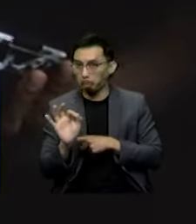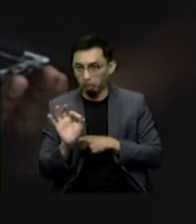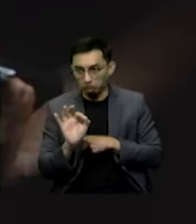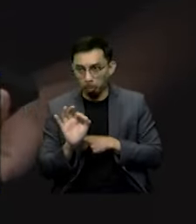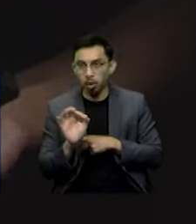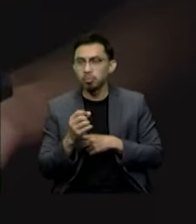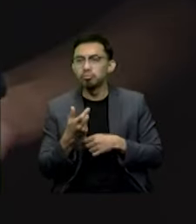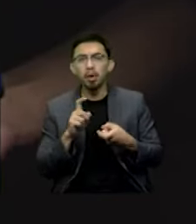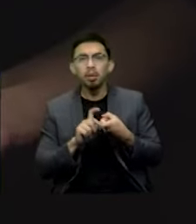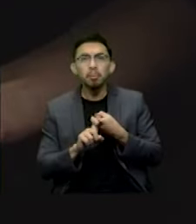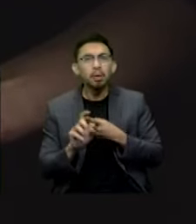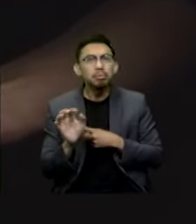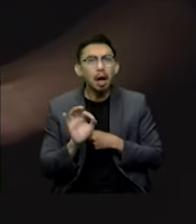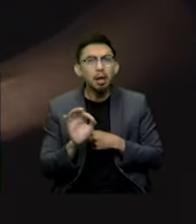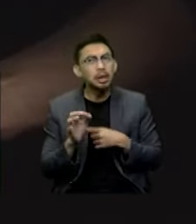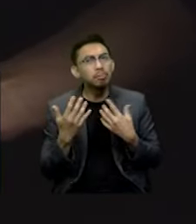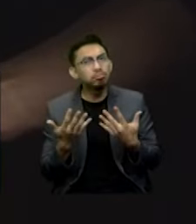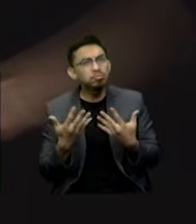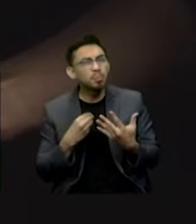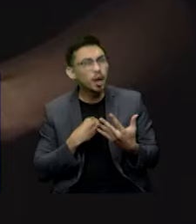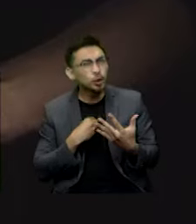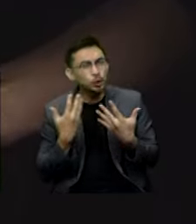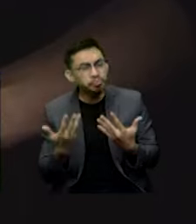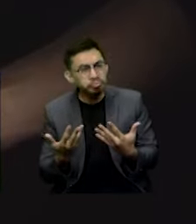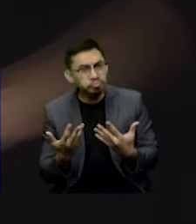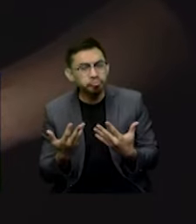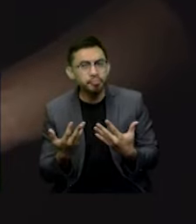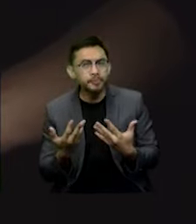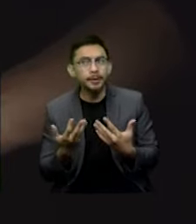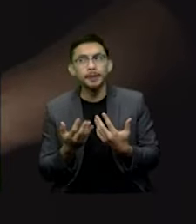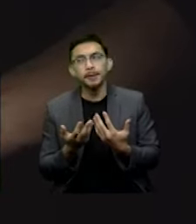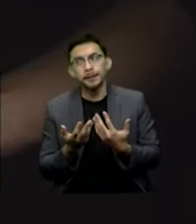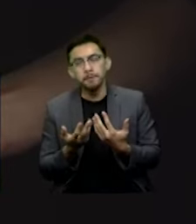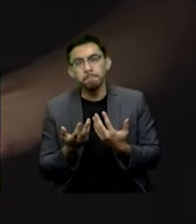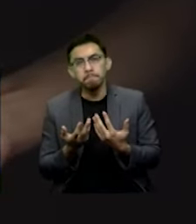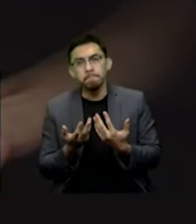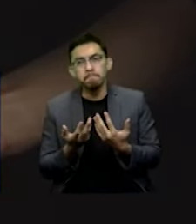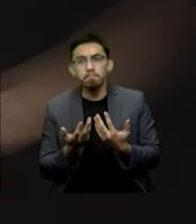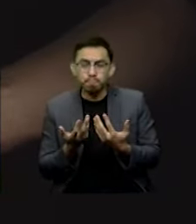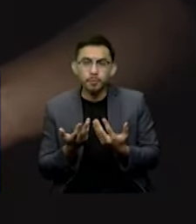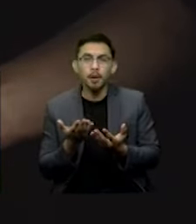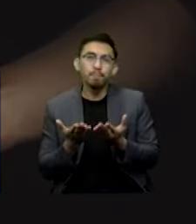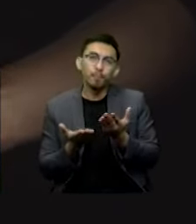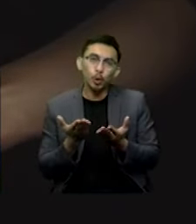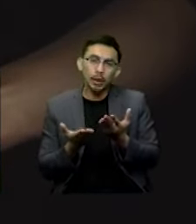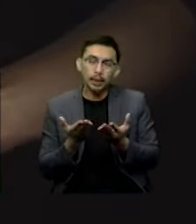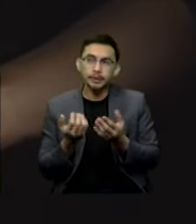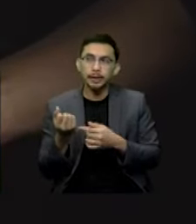temennya, gimana Pak Bambang, gimana? Pak Bambang katanya sudah meninggal dan bilang kalau yang